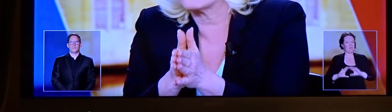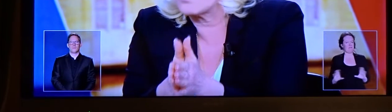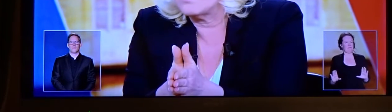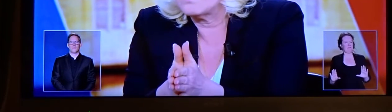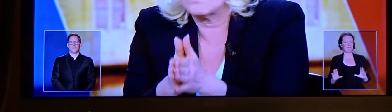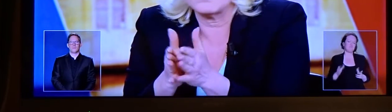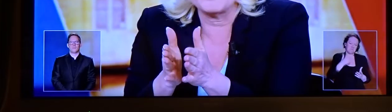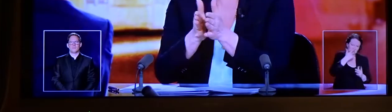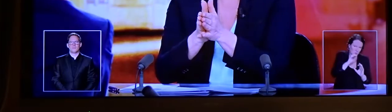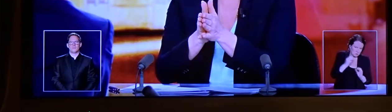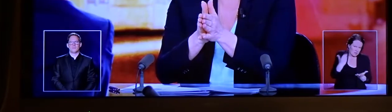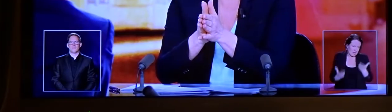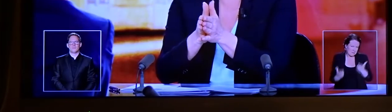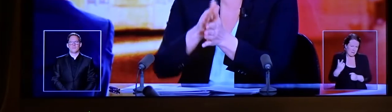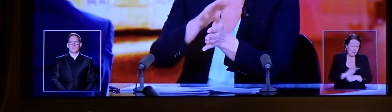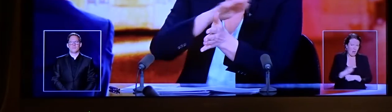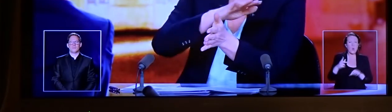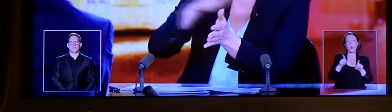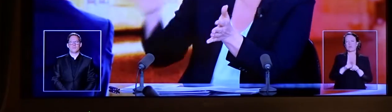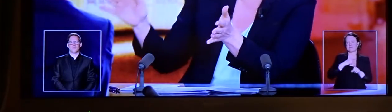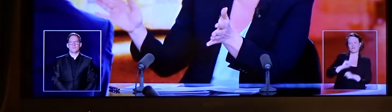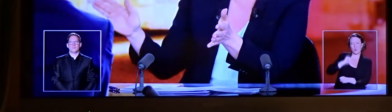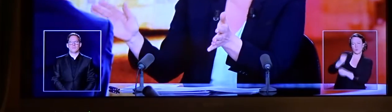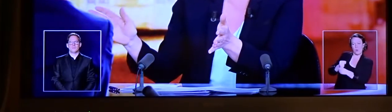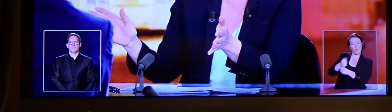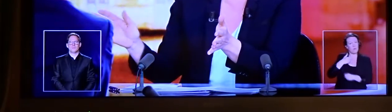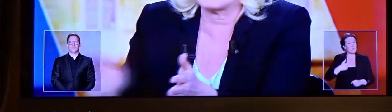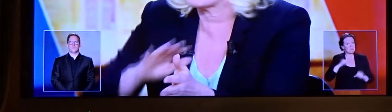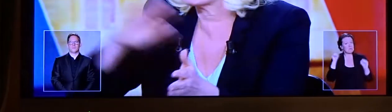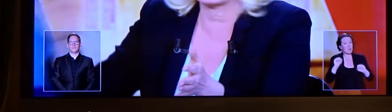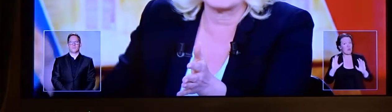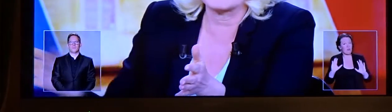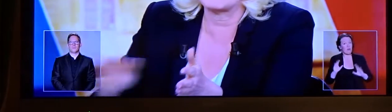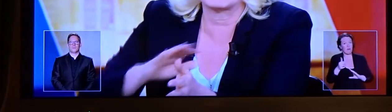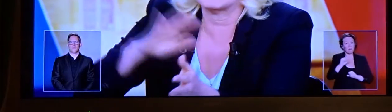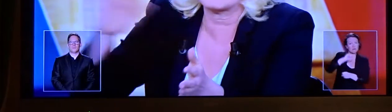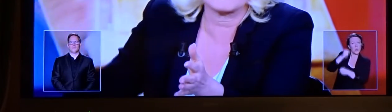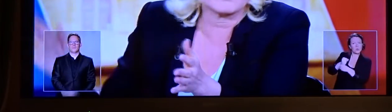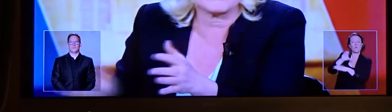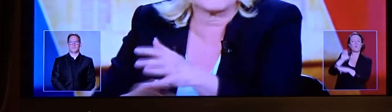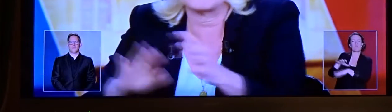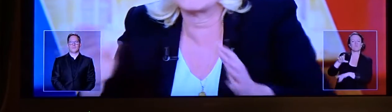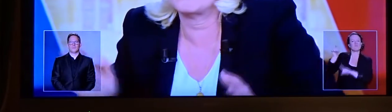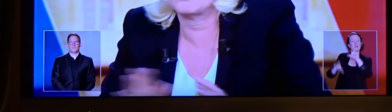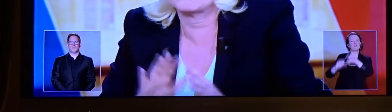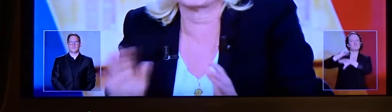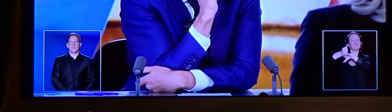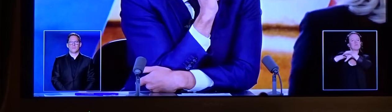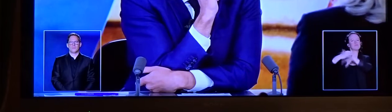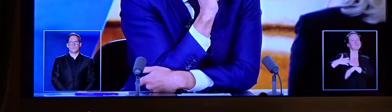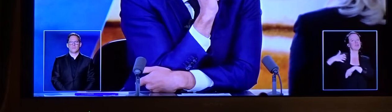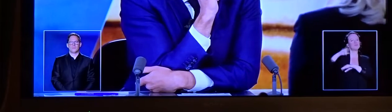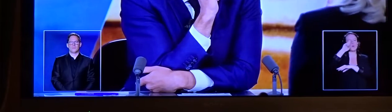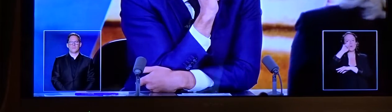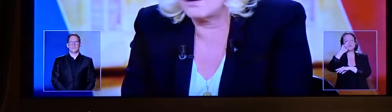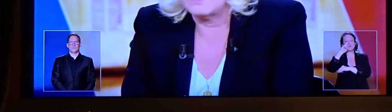était les sanctions. J'étais d'accord, moi, sur l'intégralité des sanctions qui ont été prises contre les oligarques, contre les banques, contre tout